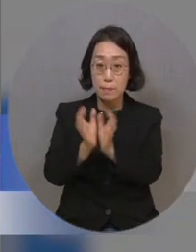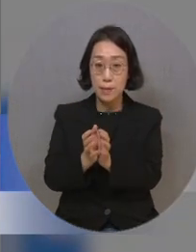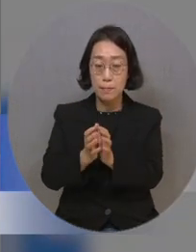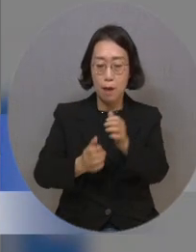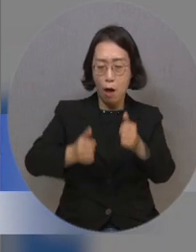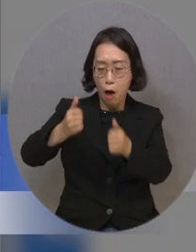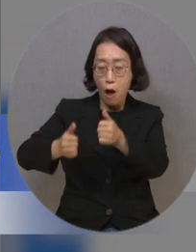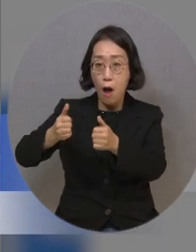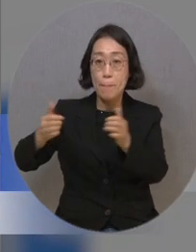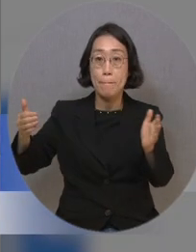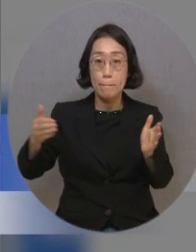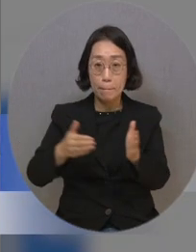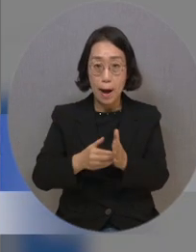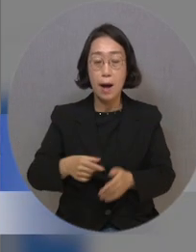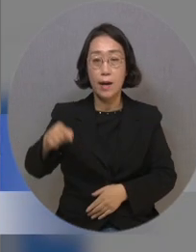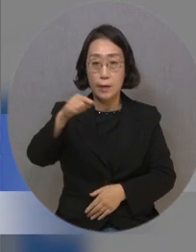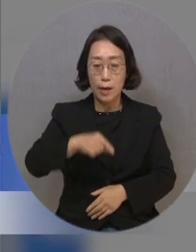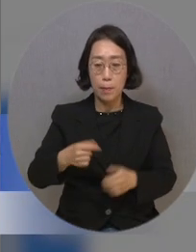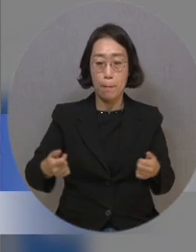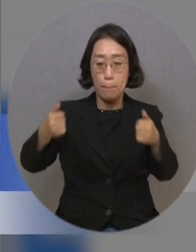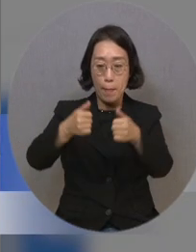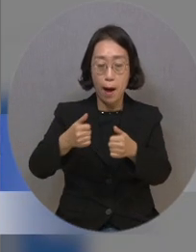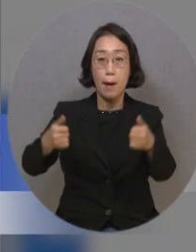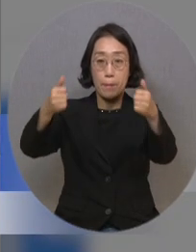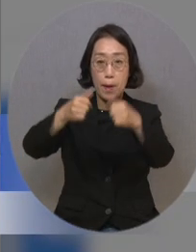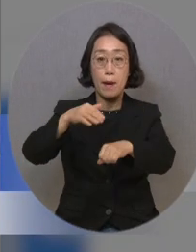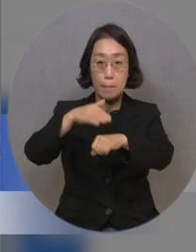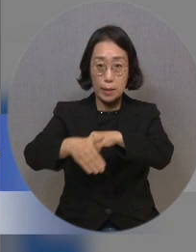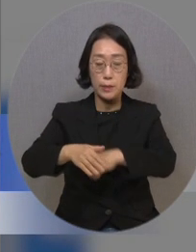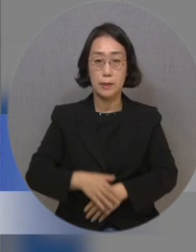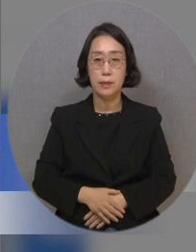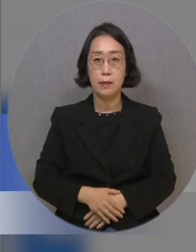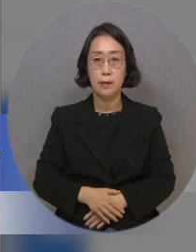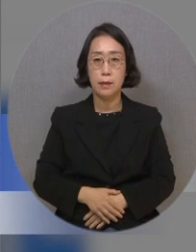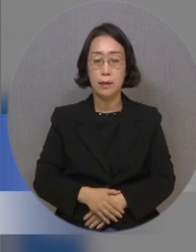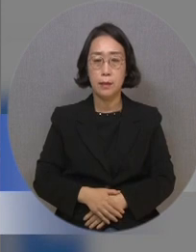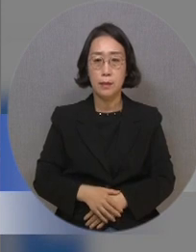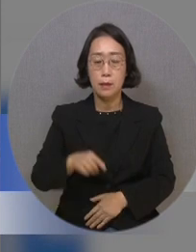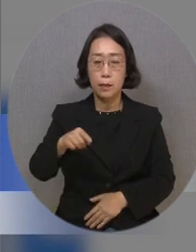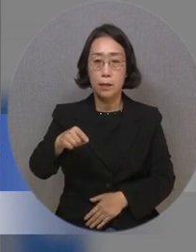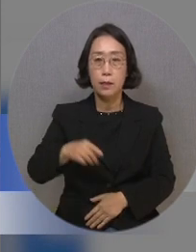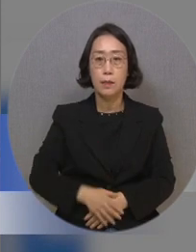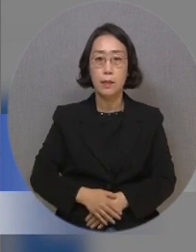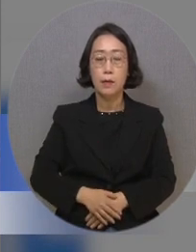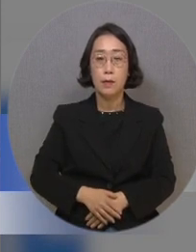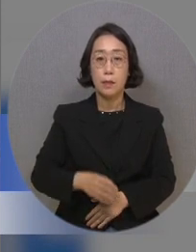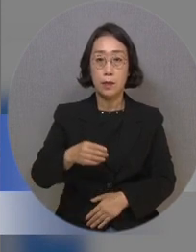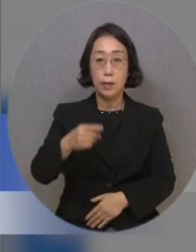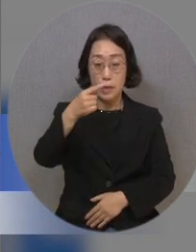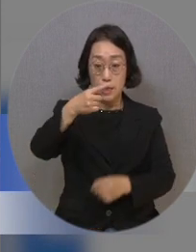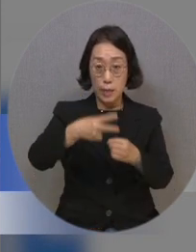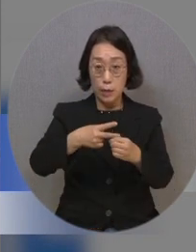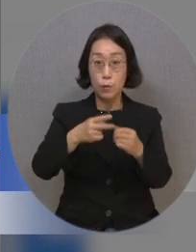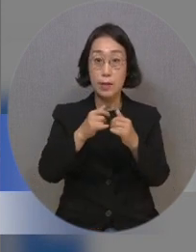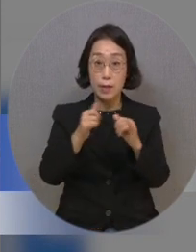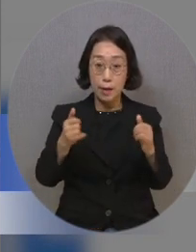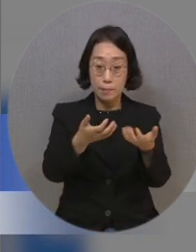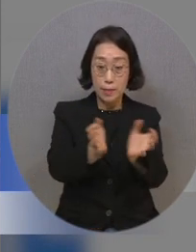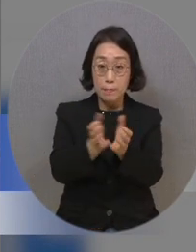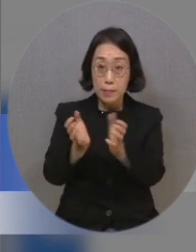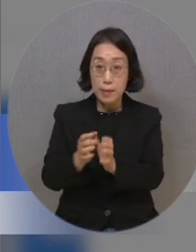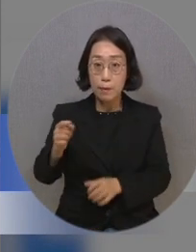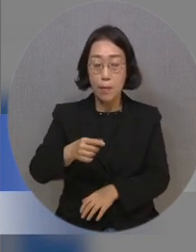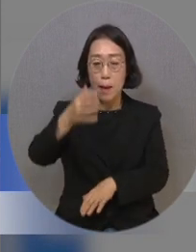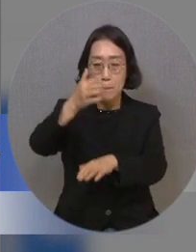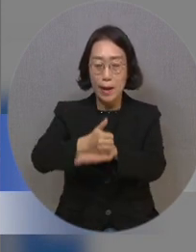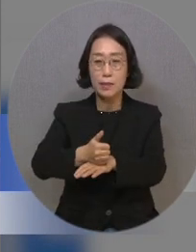가린 뒤 플레이오프를 치르는 방식으로 치러졌는데요 더블 라운드 로빈 이후 1 2위 전에서이기는 팀은